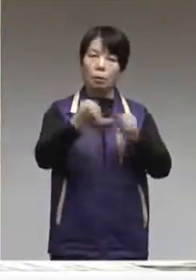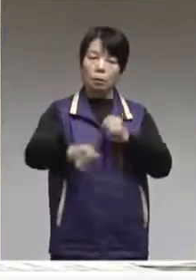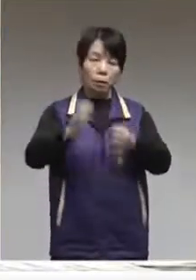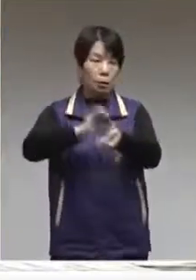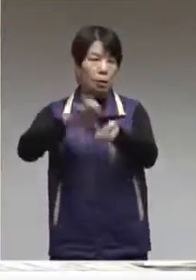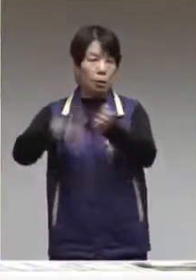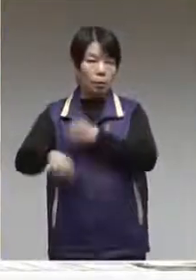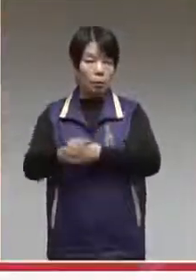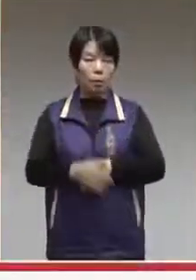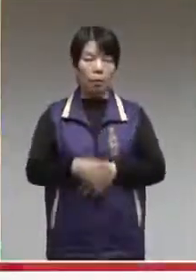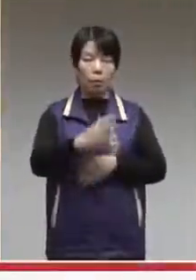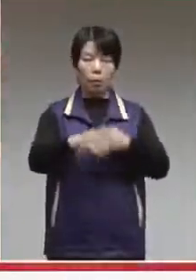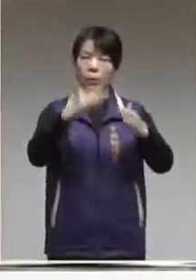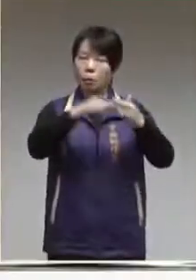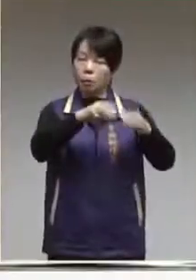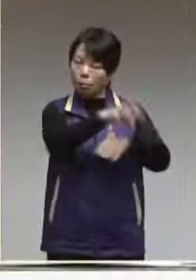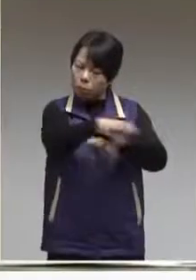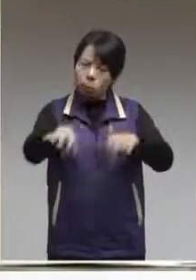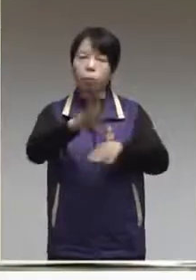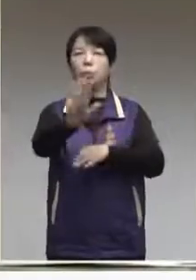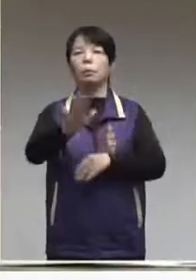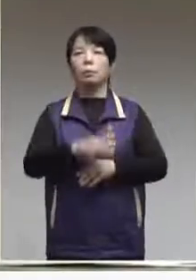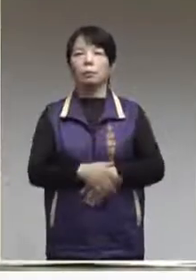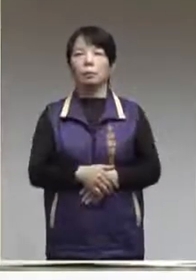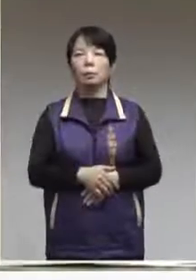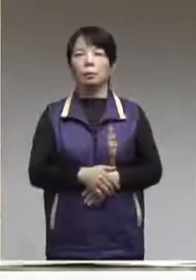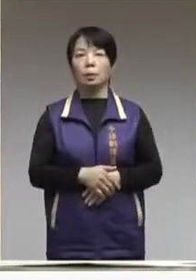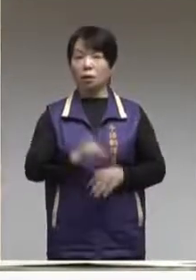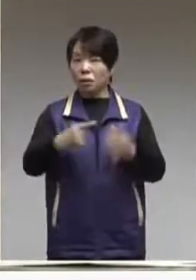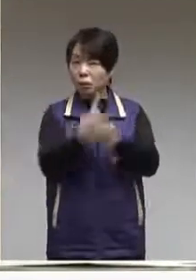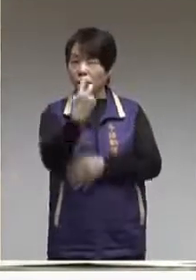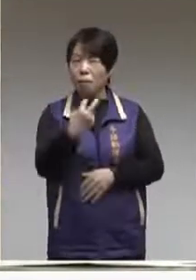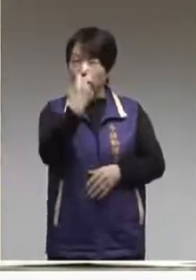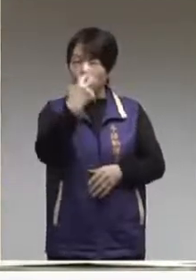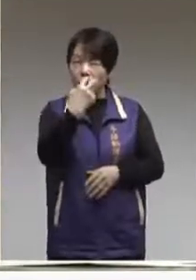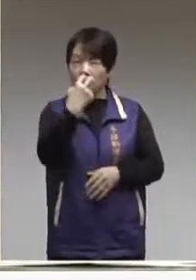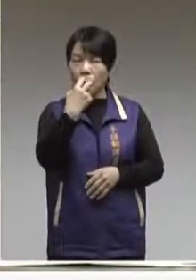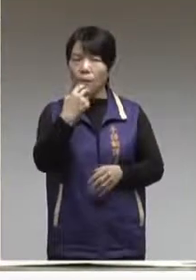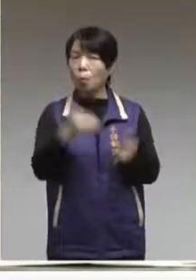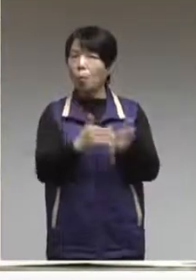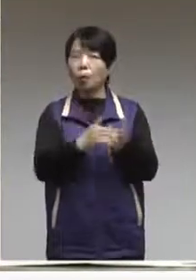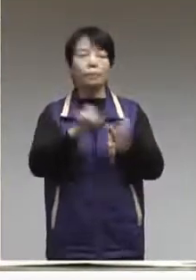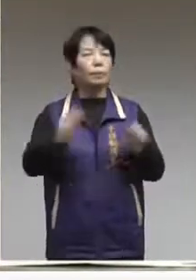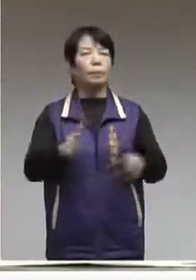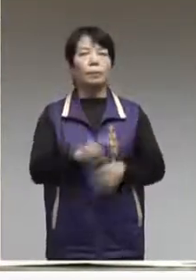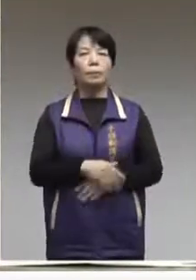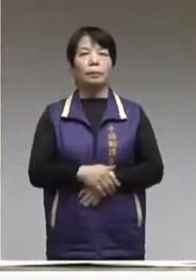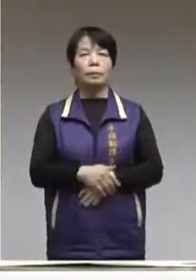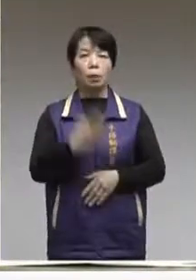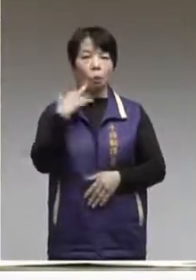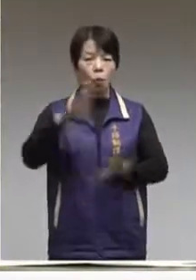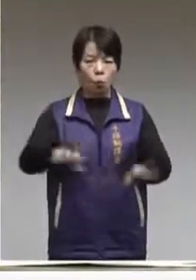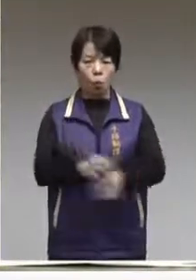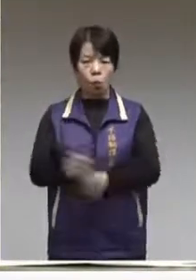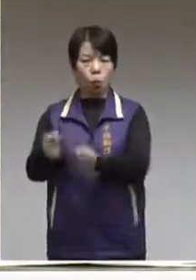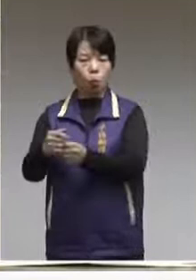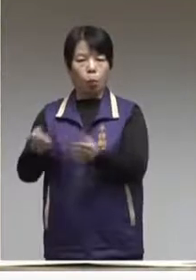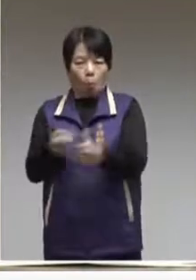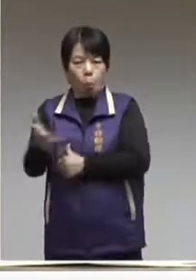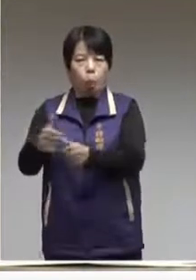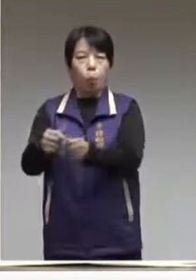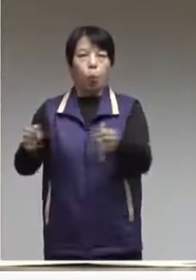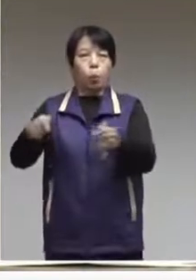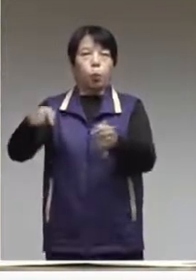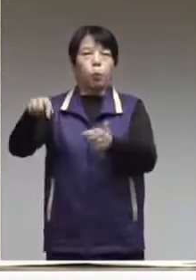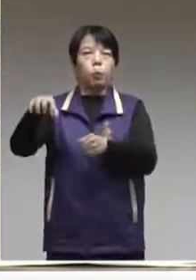等等，好，哦，这些都有。啊，不是刚筛检的算，好，哦，就是讲你这个热区这的时段，